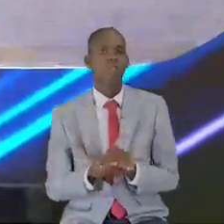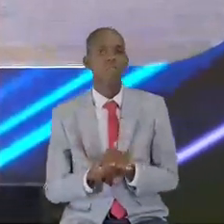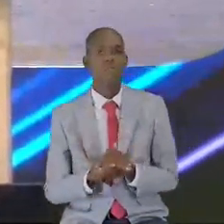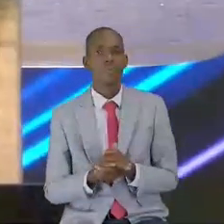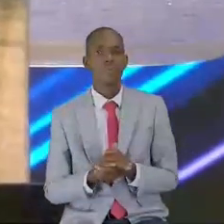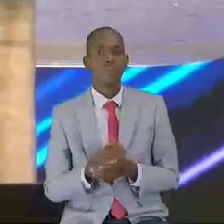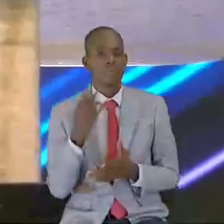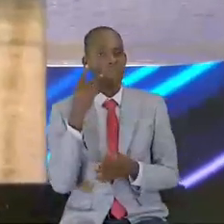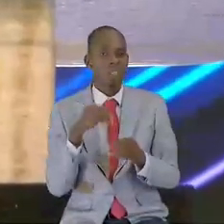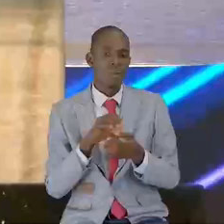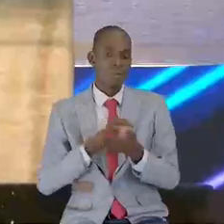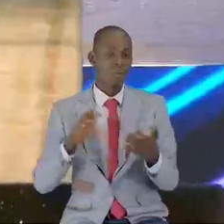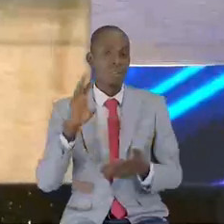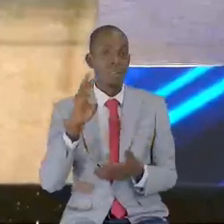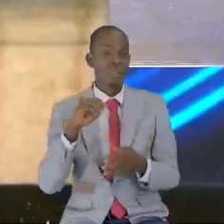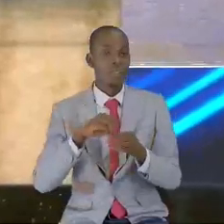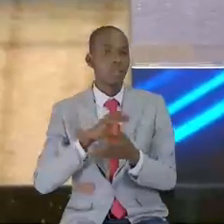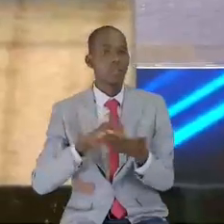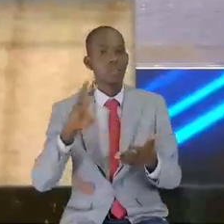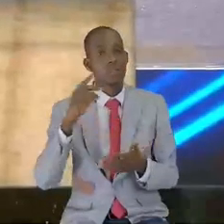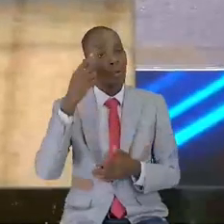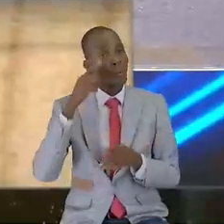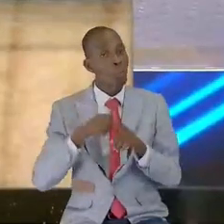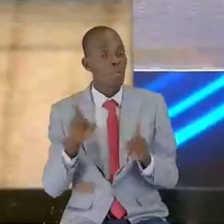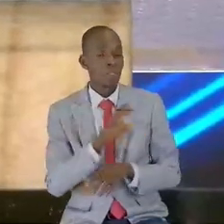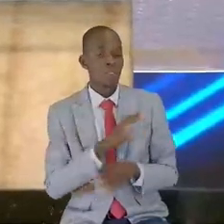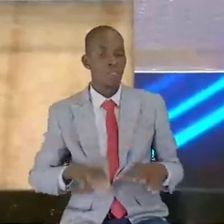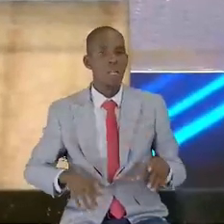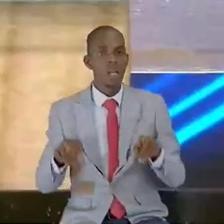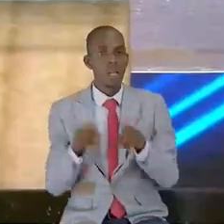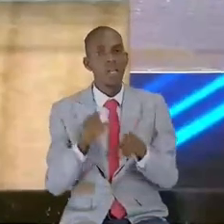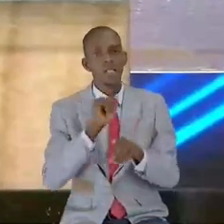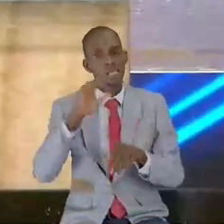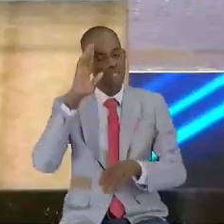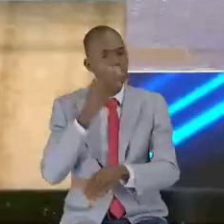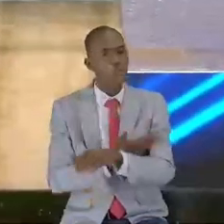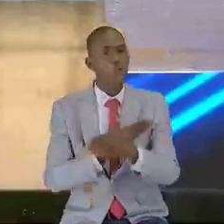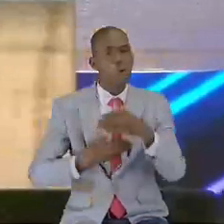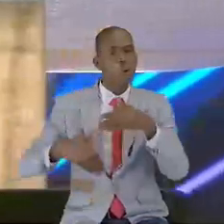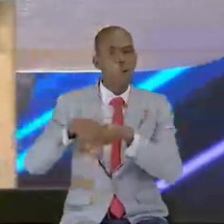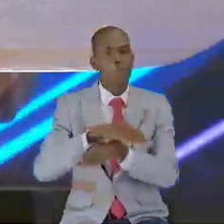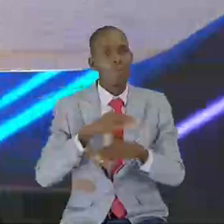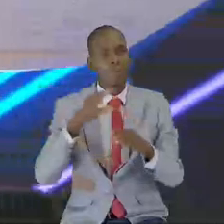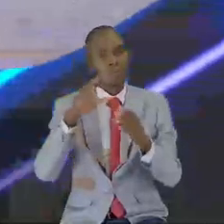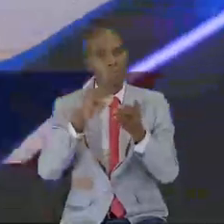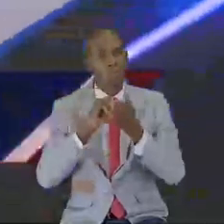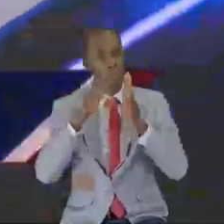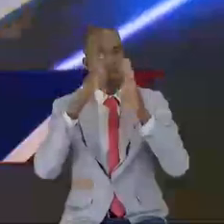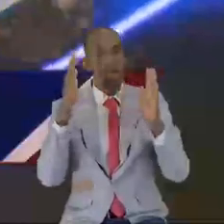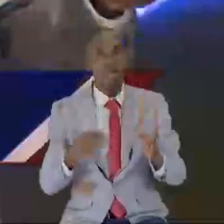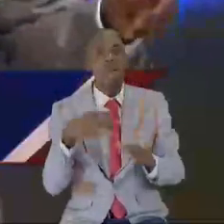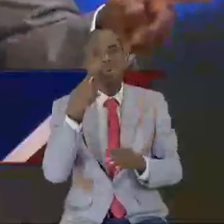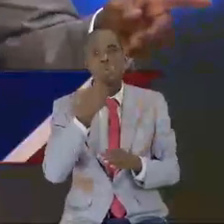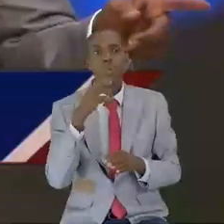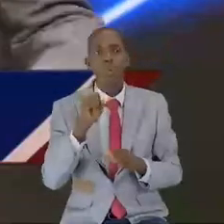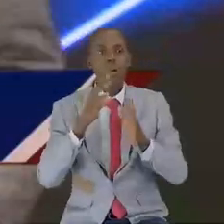Voyons maintenant le verset 6. Verset 6, mais Christ l'est comme fils sur sa maison, et sa maison, c'est